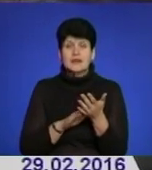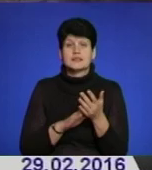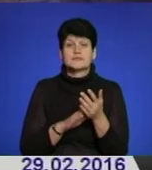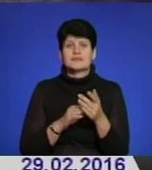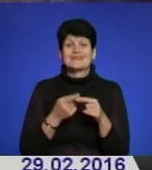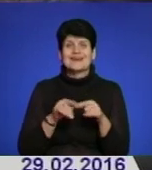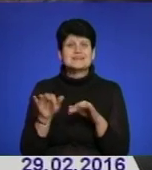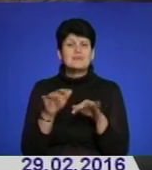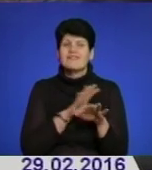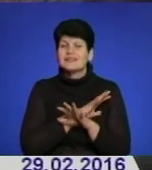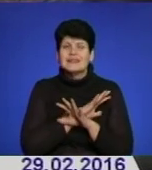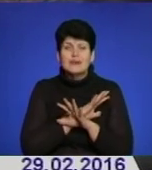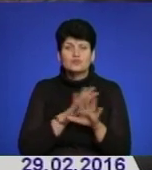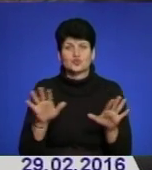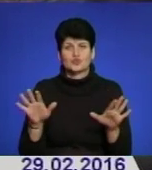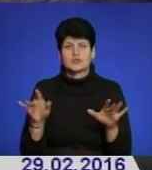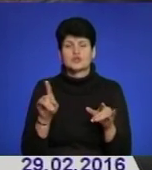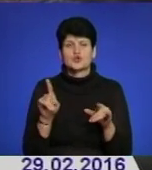надалі таких справ не було і щоб